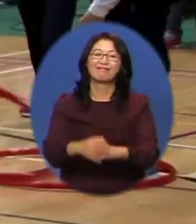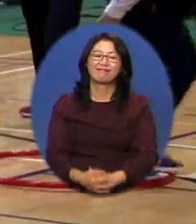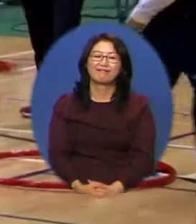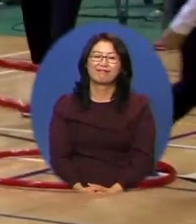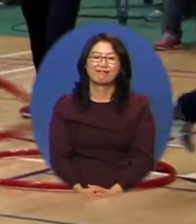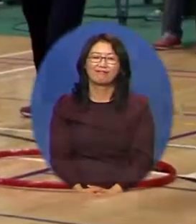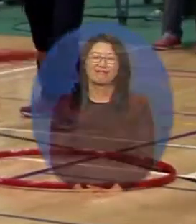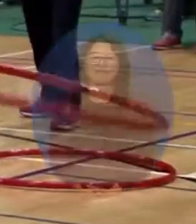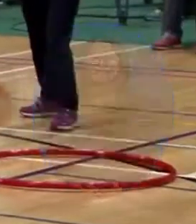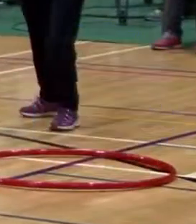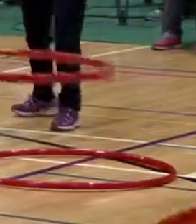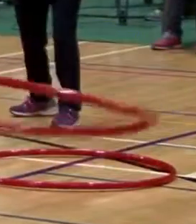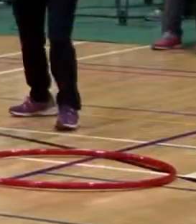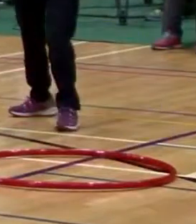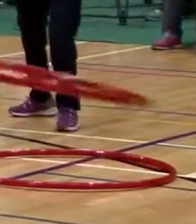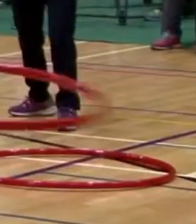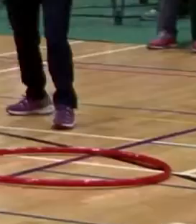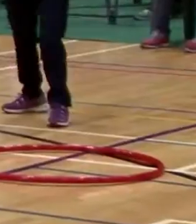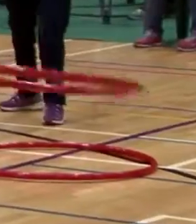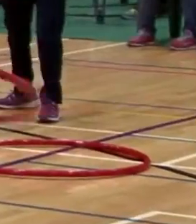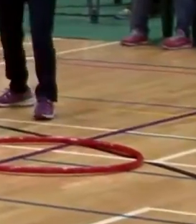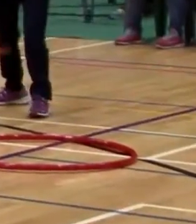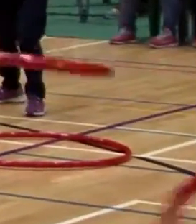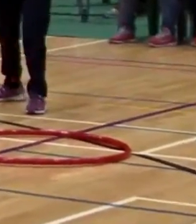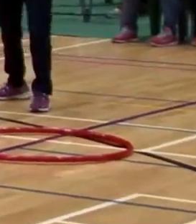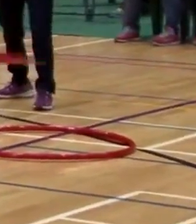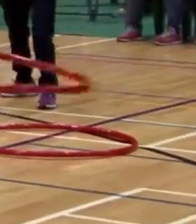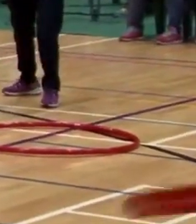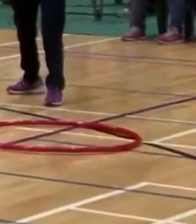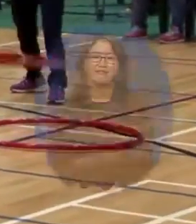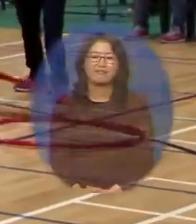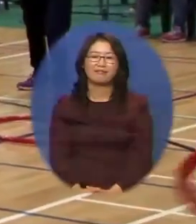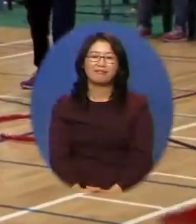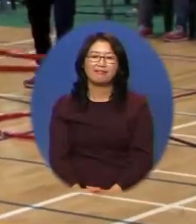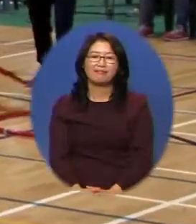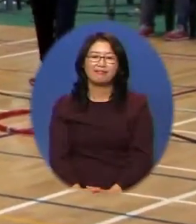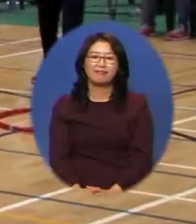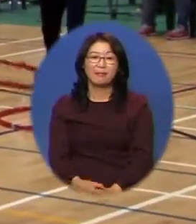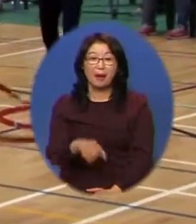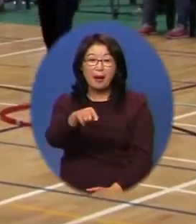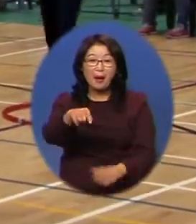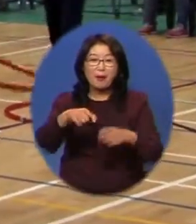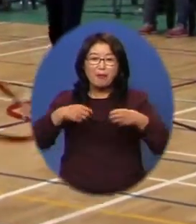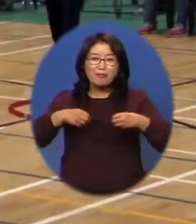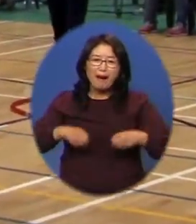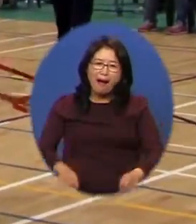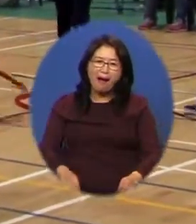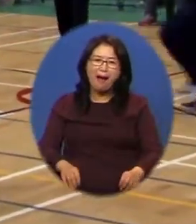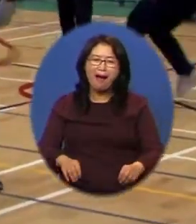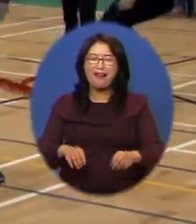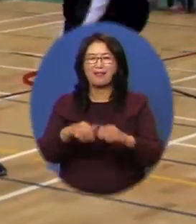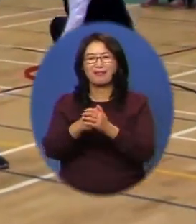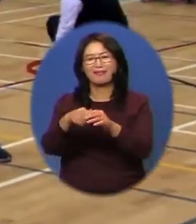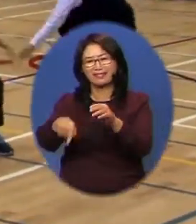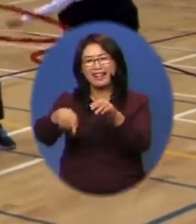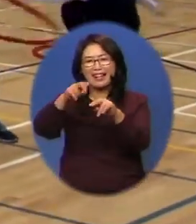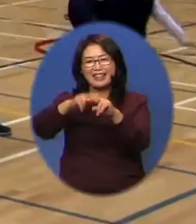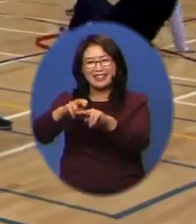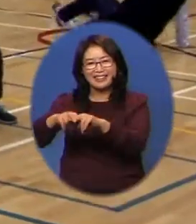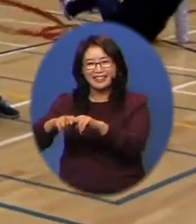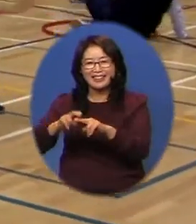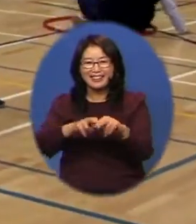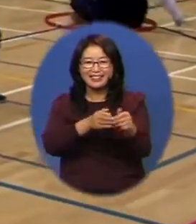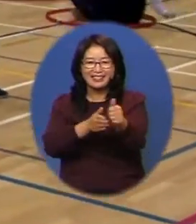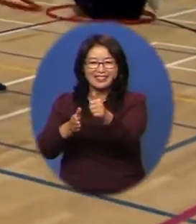자, 떨어지시면 자리에 앉으세요. 자, 떨어지신 분들은 자리에 앉으세요. 자리에 앉으세요. 네. 자, 떨어지신 분들은 자리에 앉으시기 바라겠습니다.